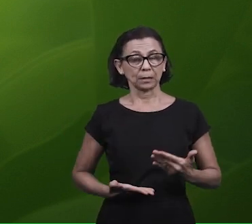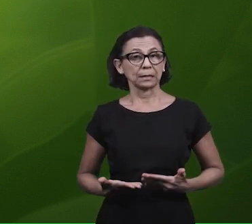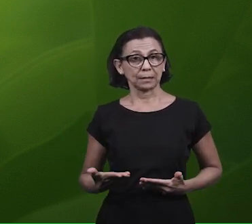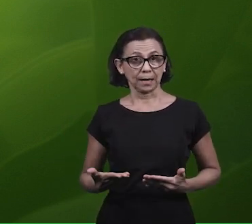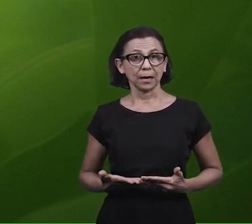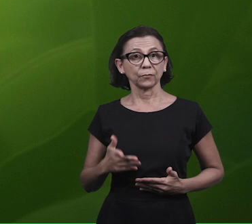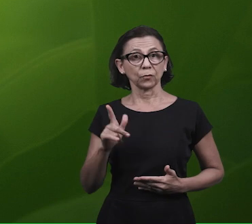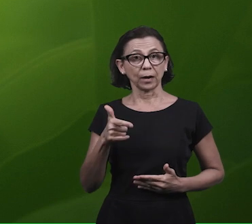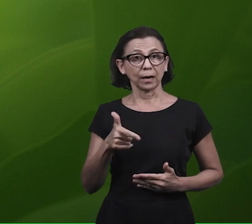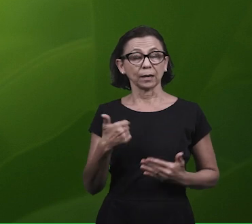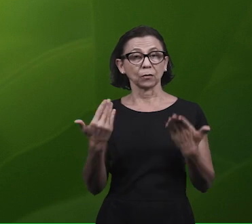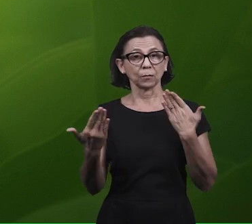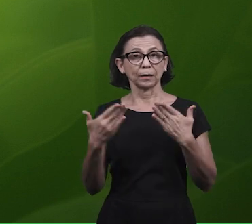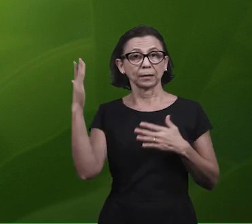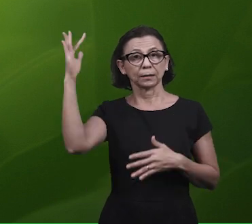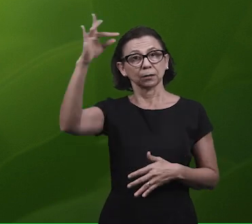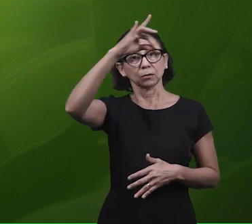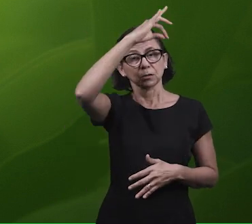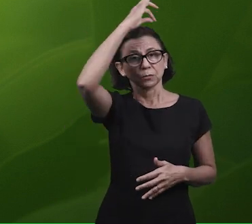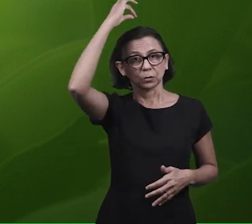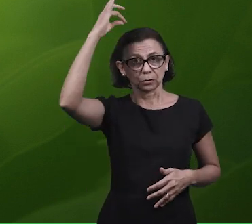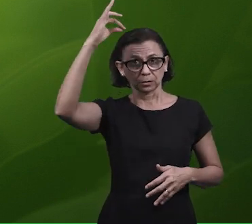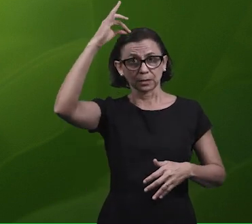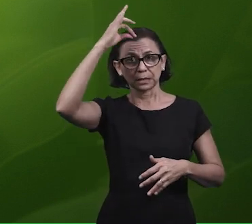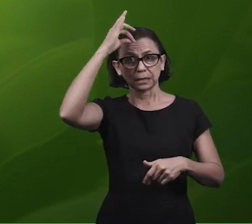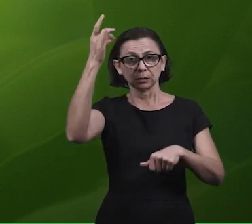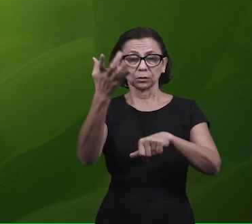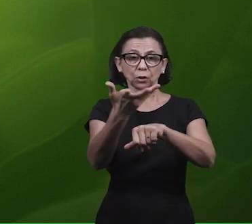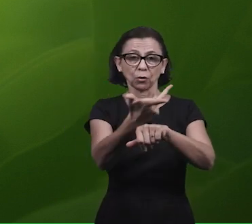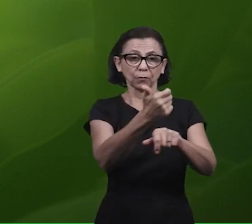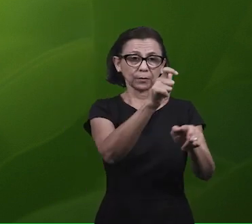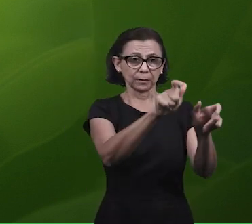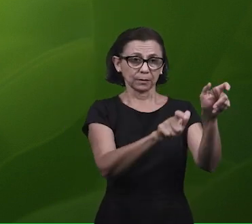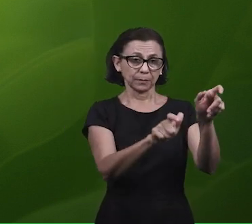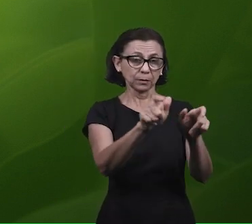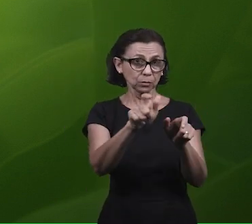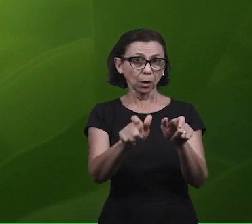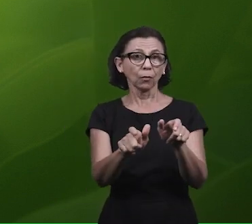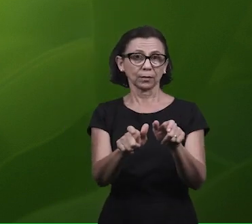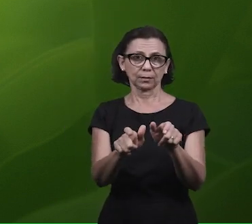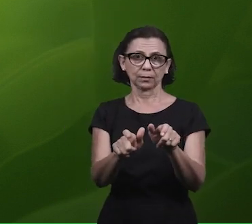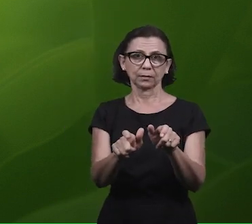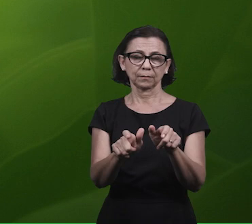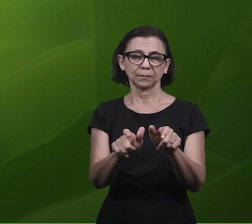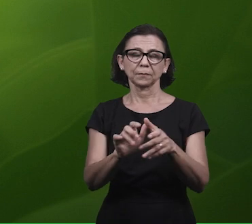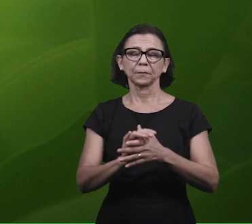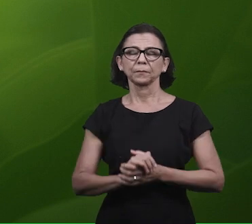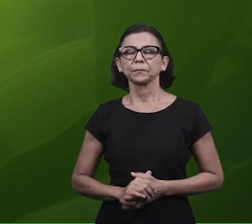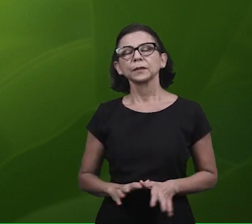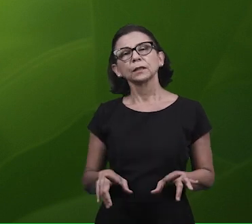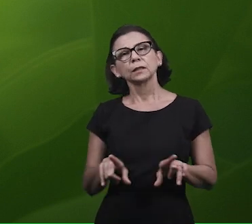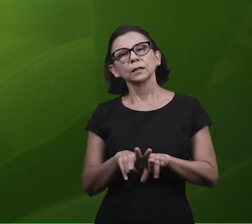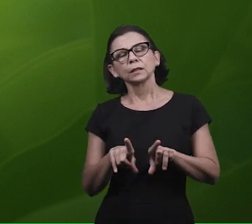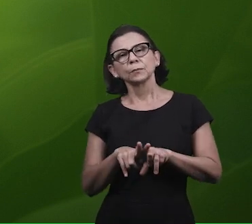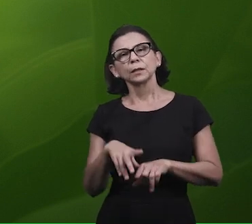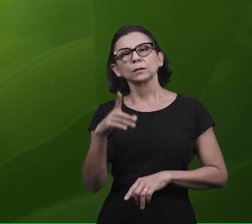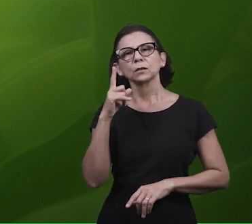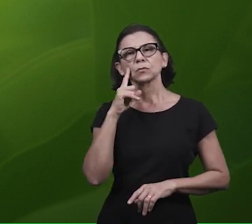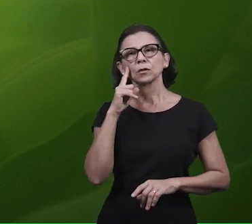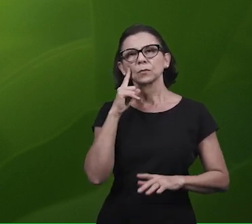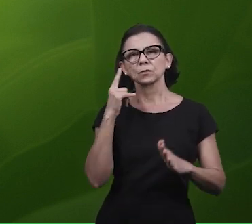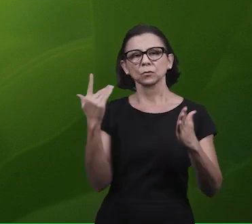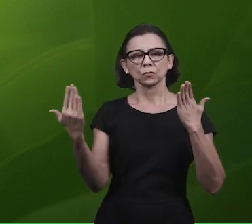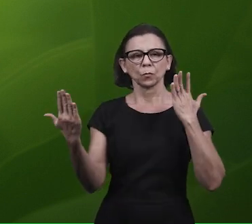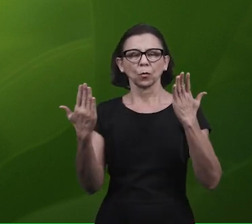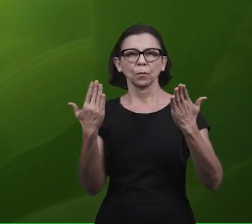porter attention à l'action du serviteur qui symbolise le Saint-Esprit dans son recherche comme invité. Nous allons établir un